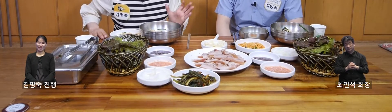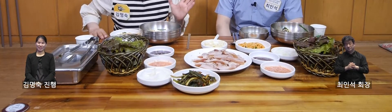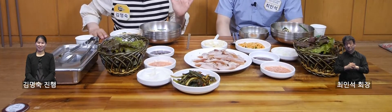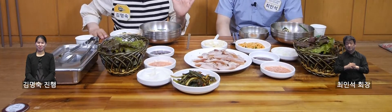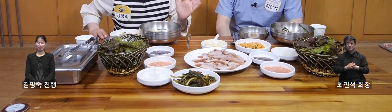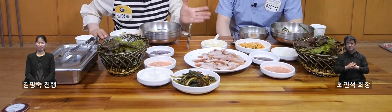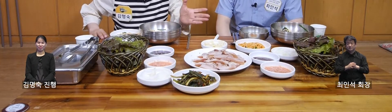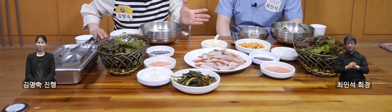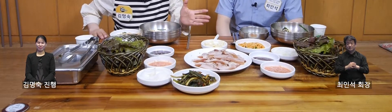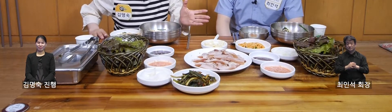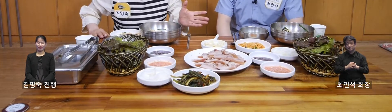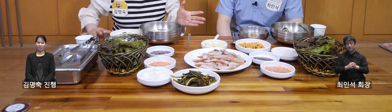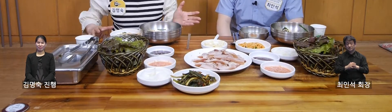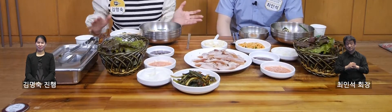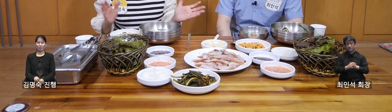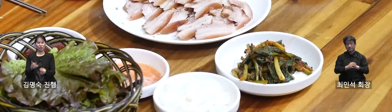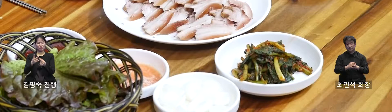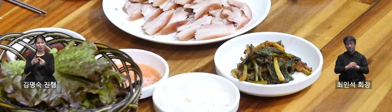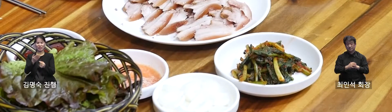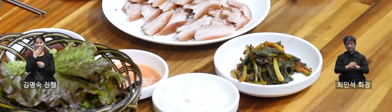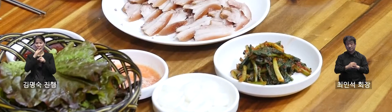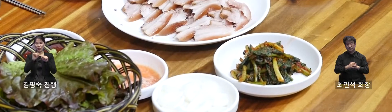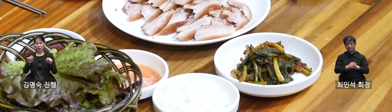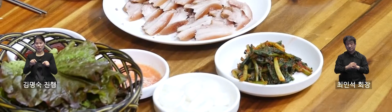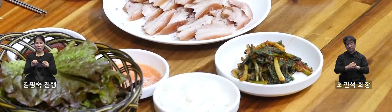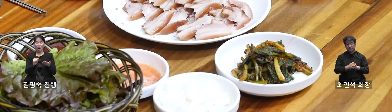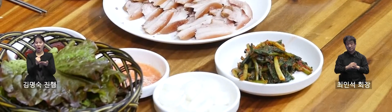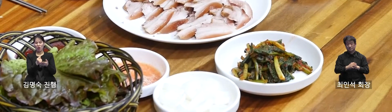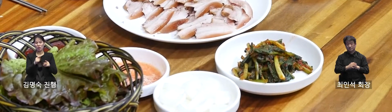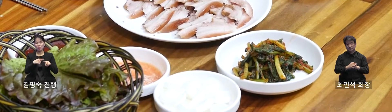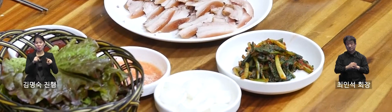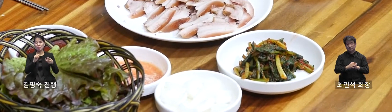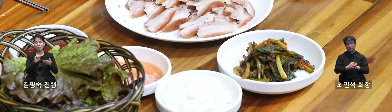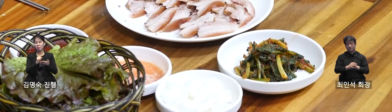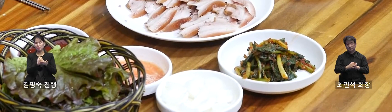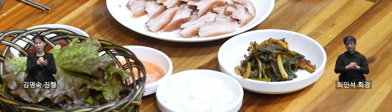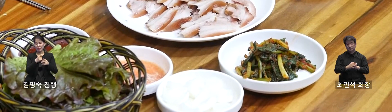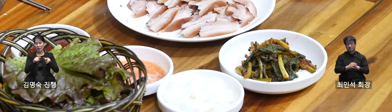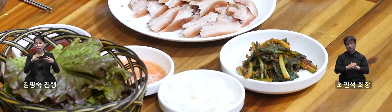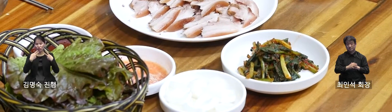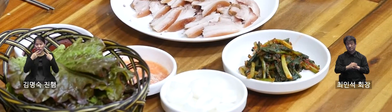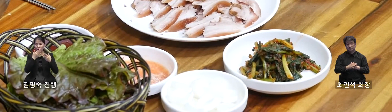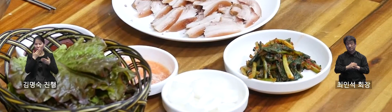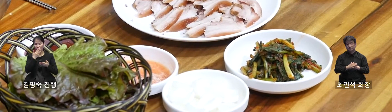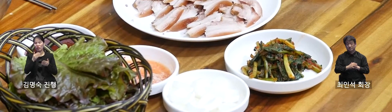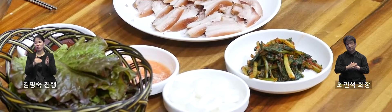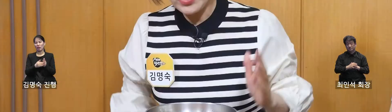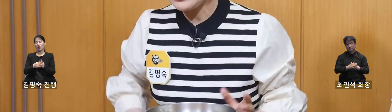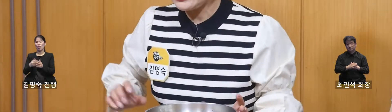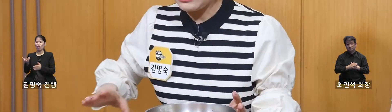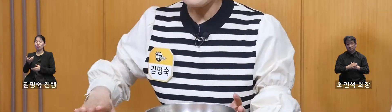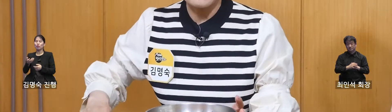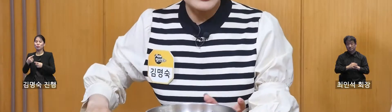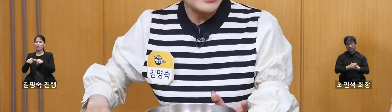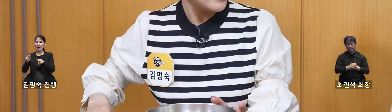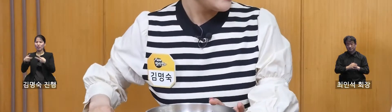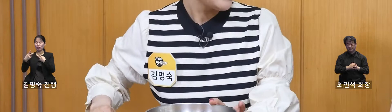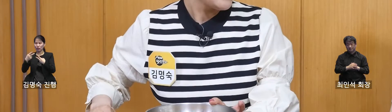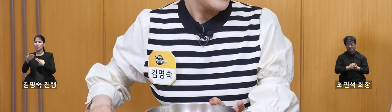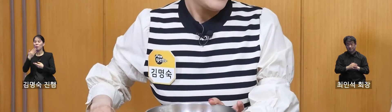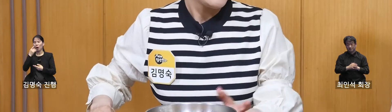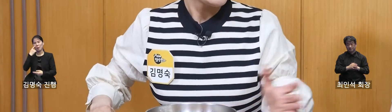이제 다른 또 이제 비빔을 먹어봤으니까 국물 맛을 또 한번 봐야 되잖아요. 그렇죠. 그거 이제 나올